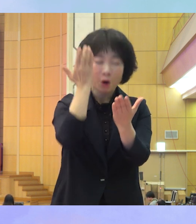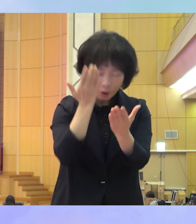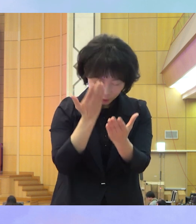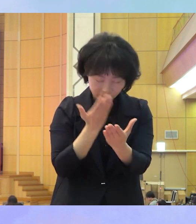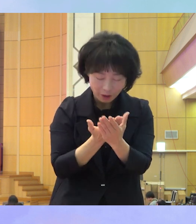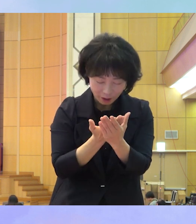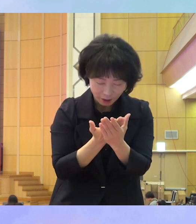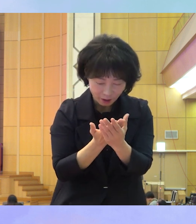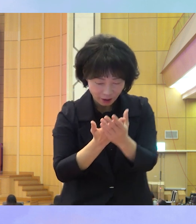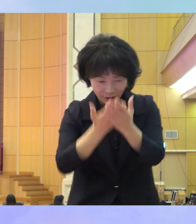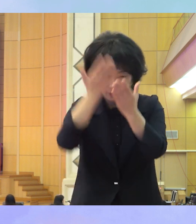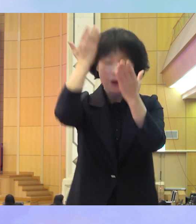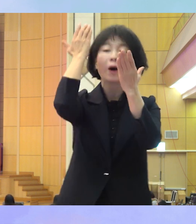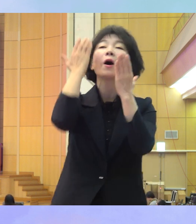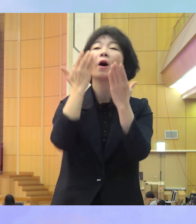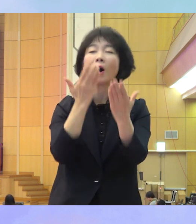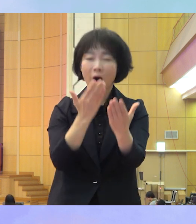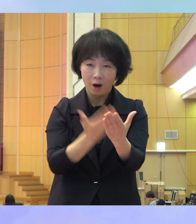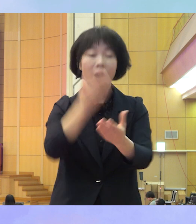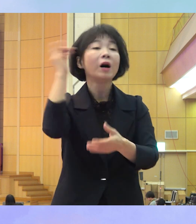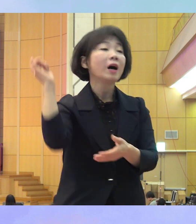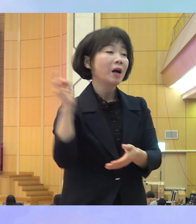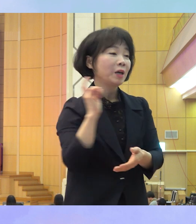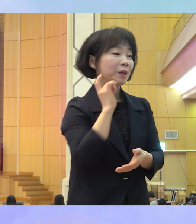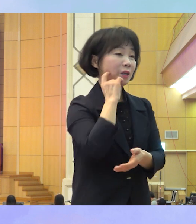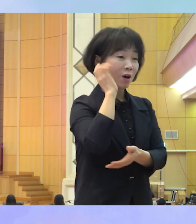임하소. 영광